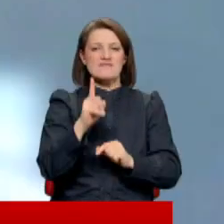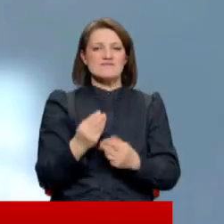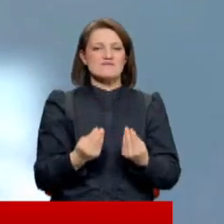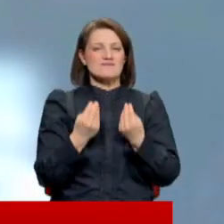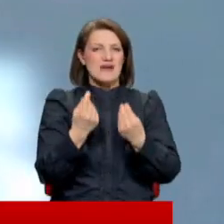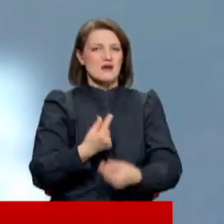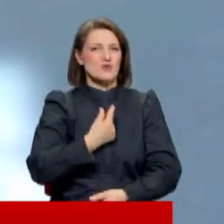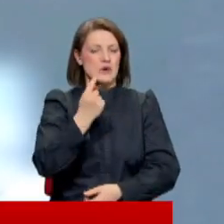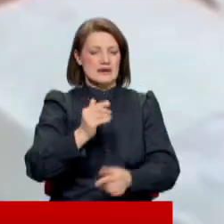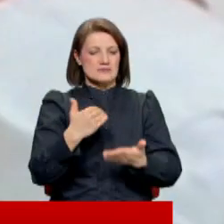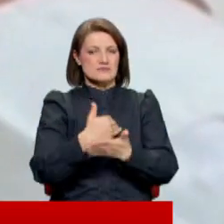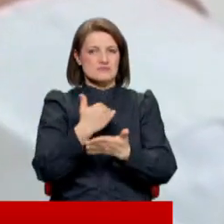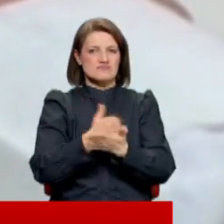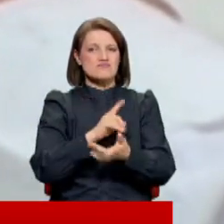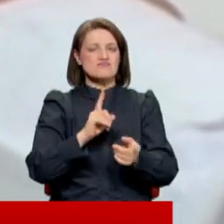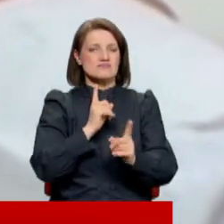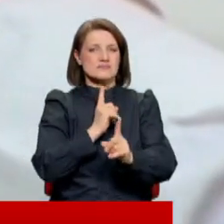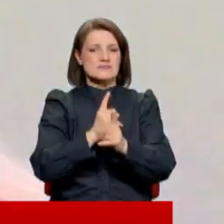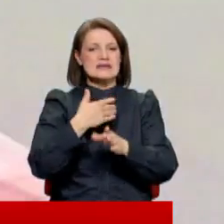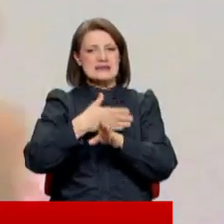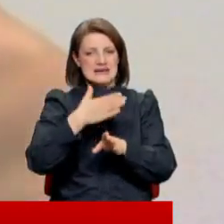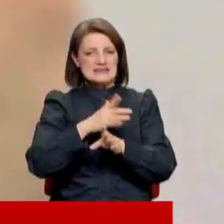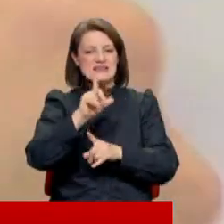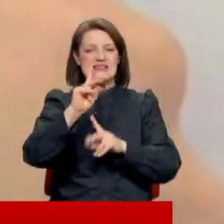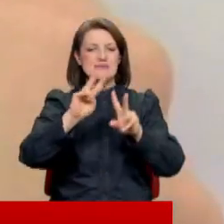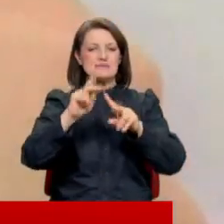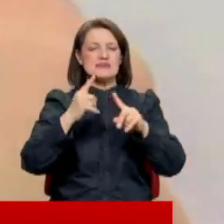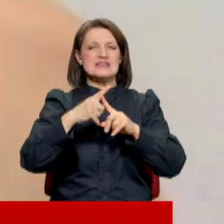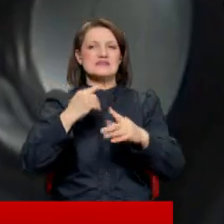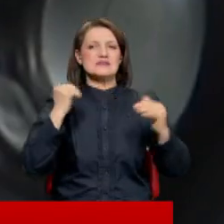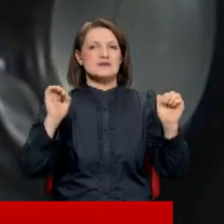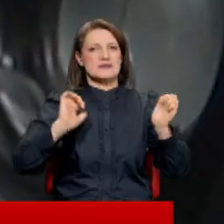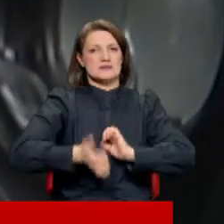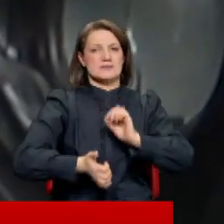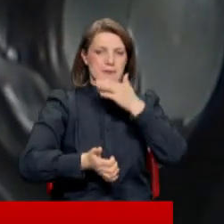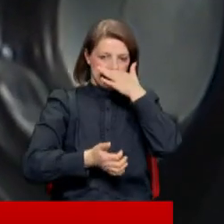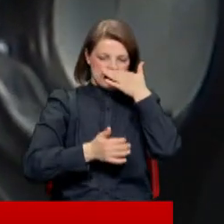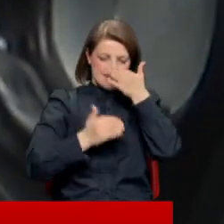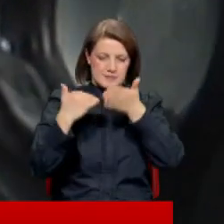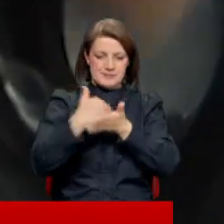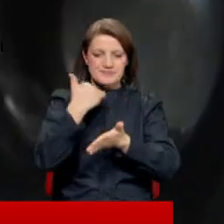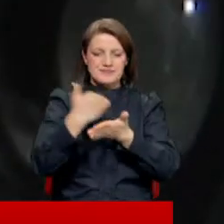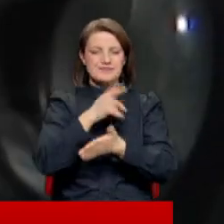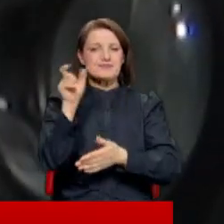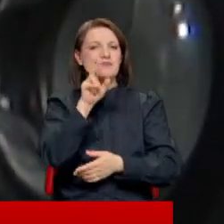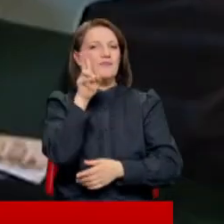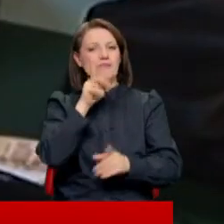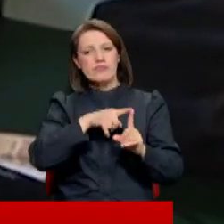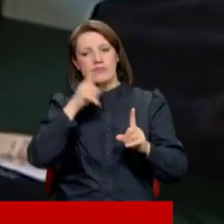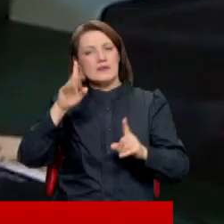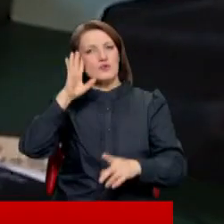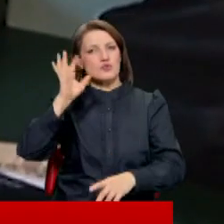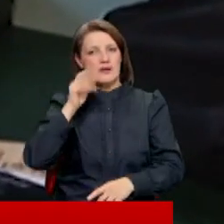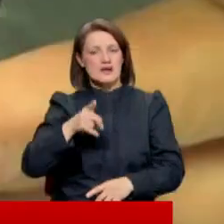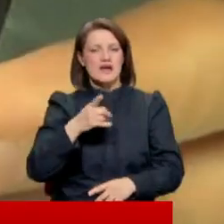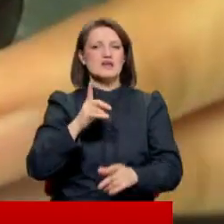sinyallerle kredi kartına yönelik taksit ve limit kısıtlaması hazırlığında kredi kartıyla ay sonunu getirenler de Uzmanlar